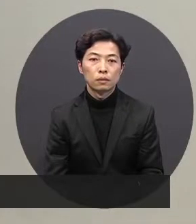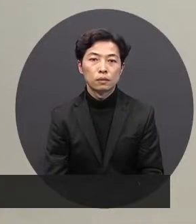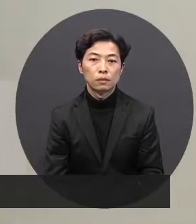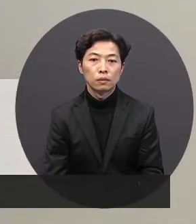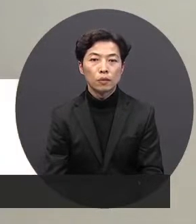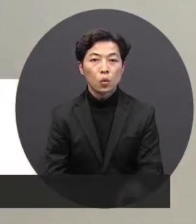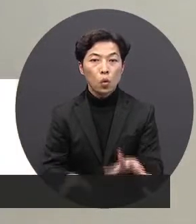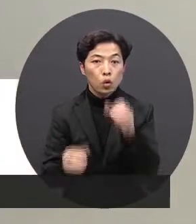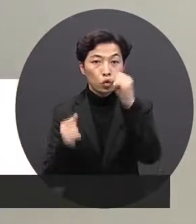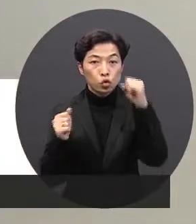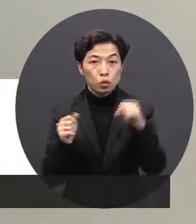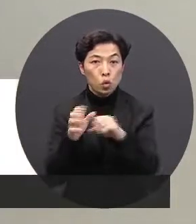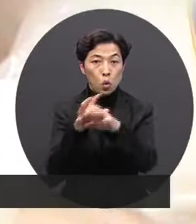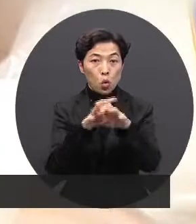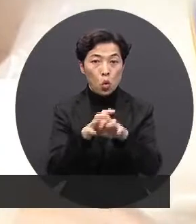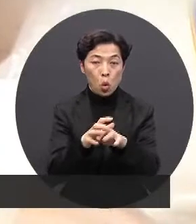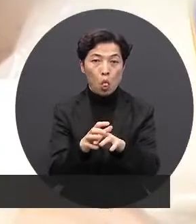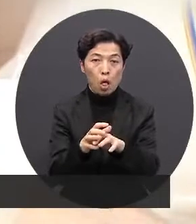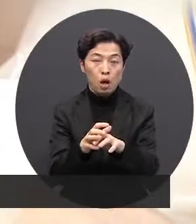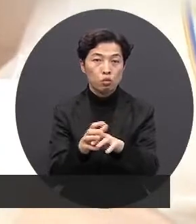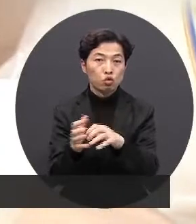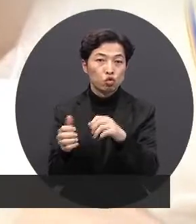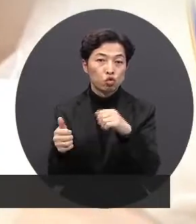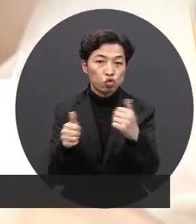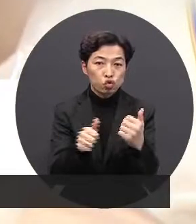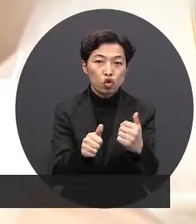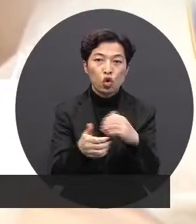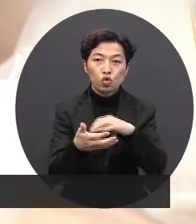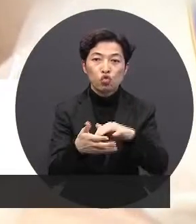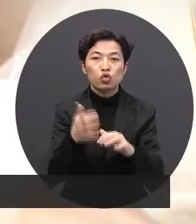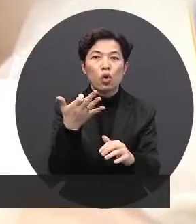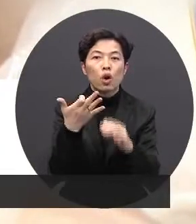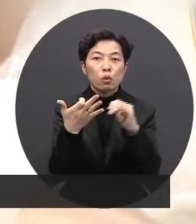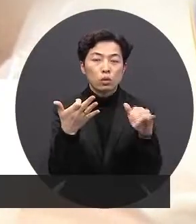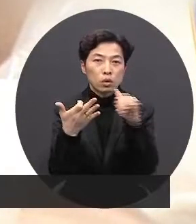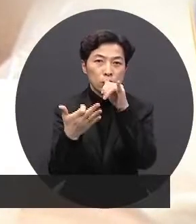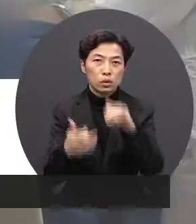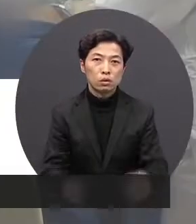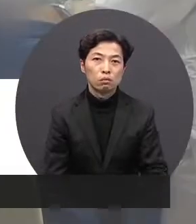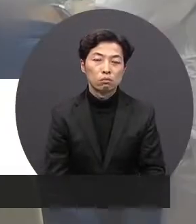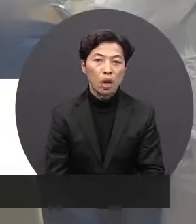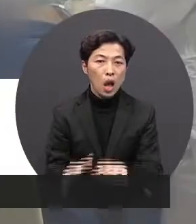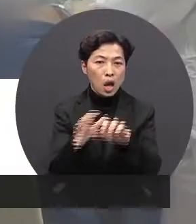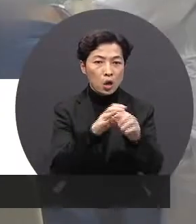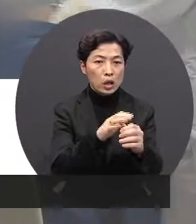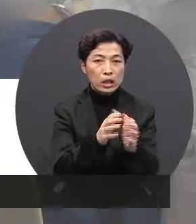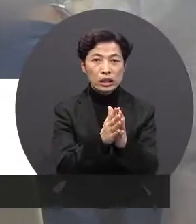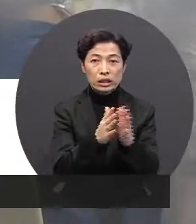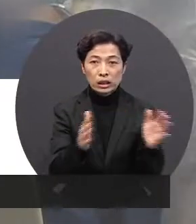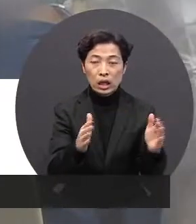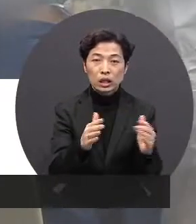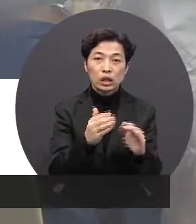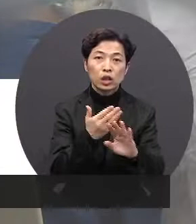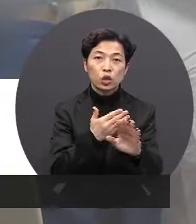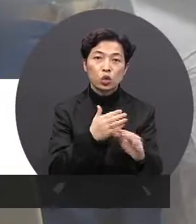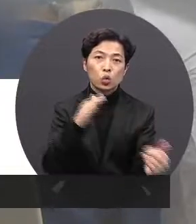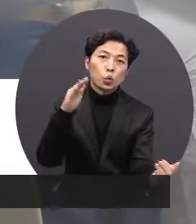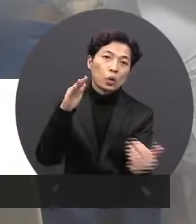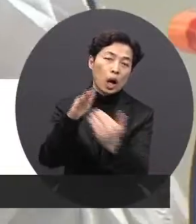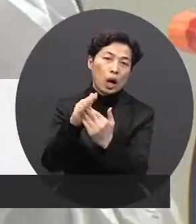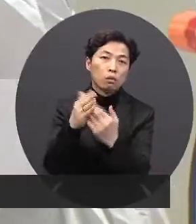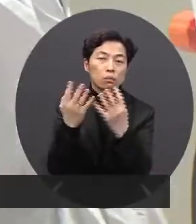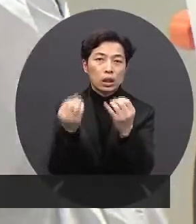오늘 충북 지역 코로나19 사망자는 19명입니다. 코로나19가 시작된 이후 가장